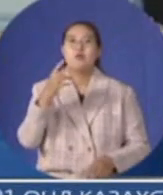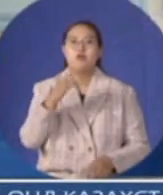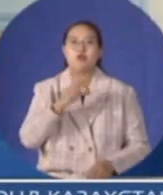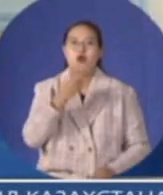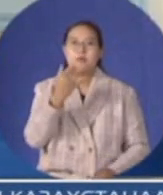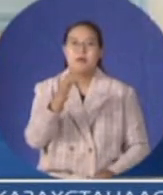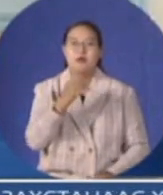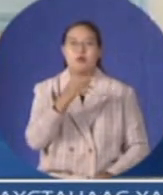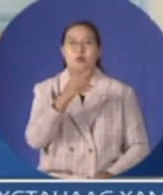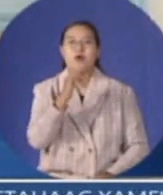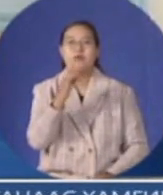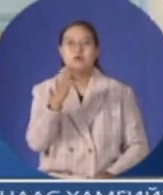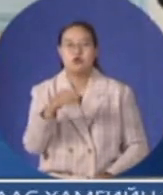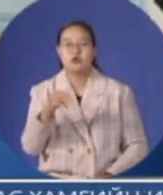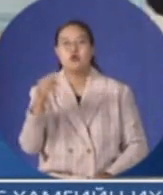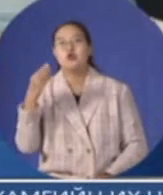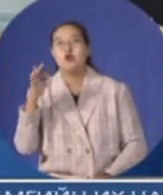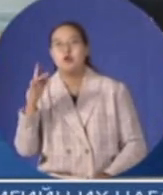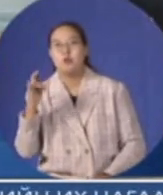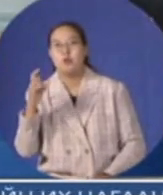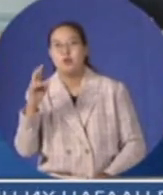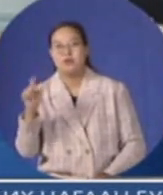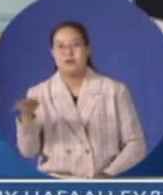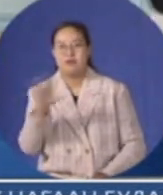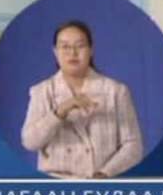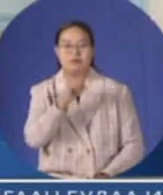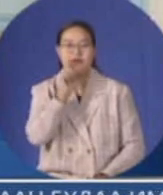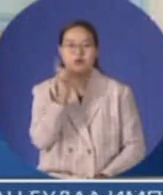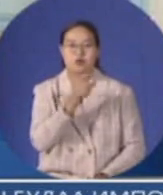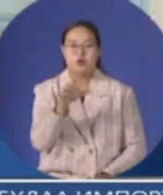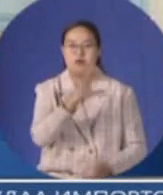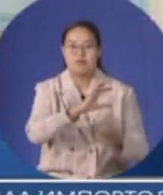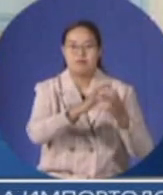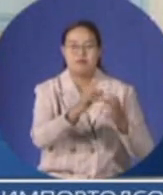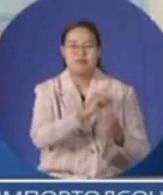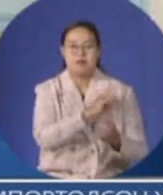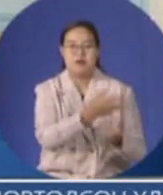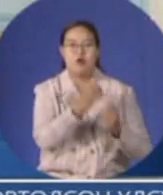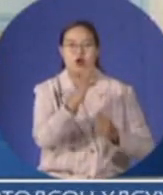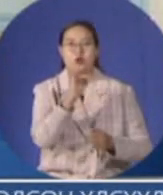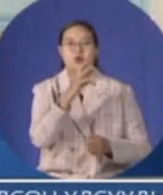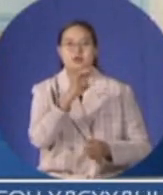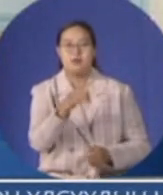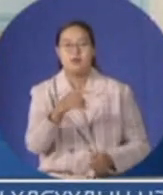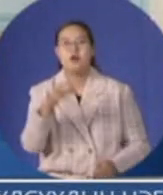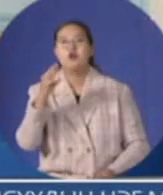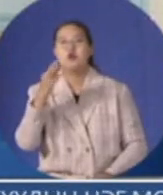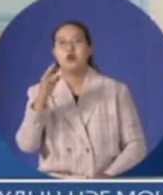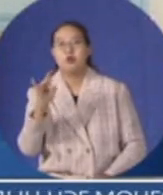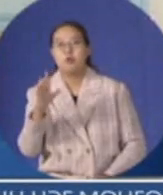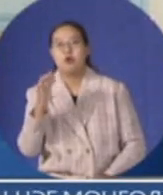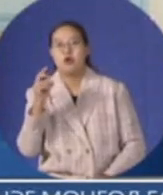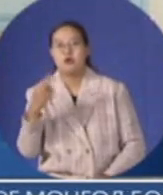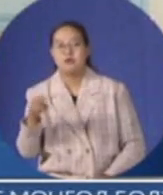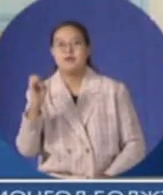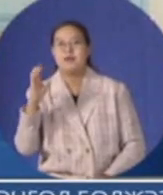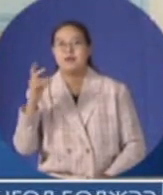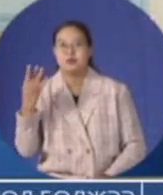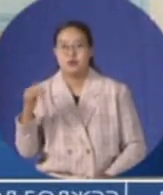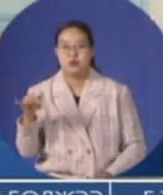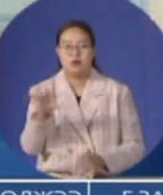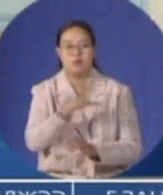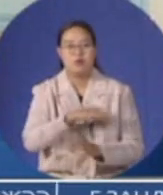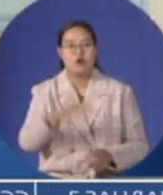медаль хүртсэн Төмөр Хүлэг залуучуудын дэлхийн аварга шалгаруулах тэмцээнээс шагнал хүртсэн Оюун Чимиг Төрвалд Исүү өсвөр үеийнхний дэлхийн аварга